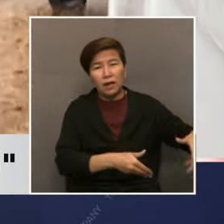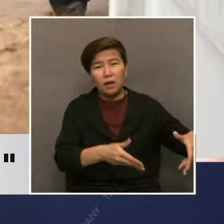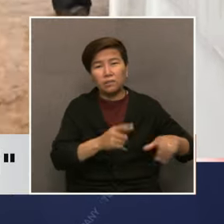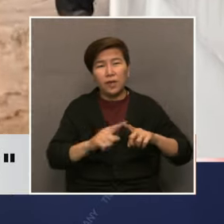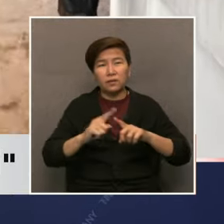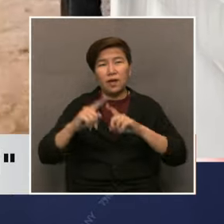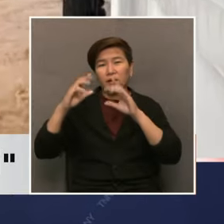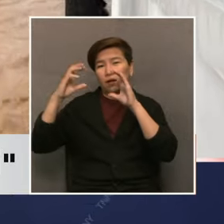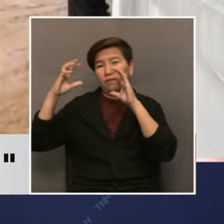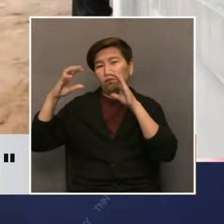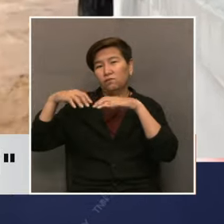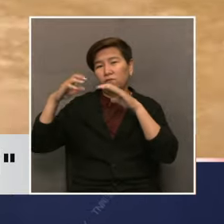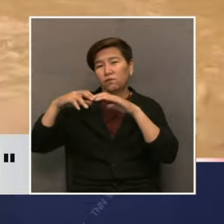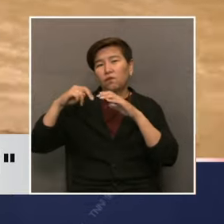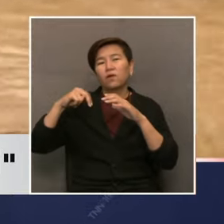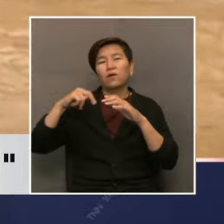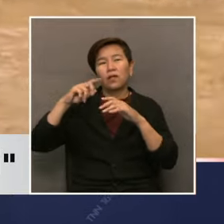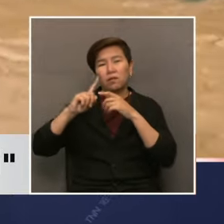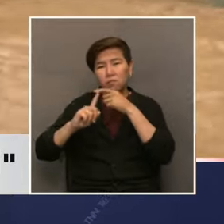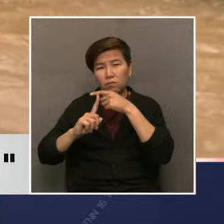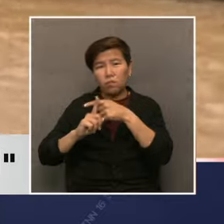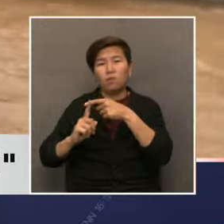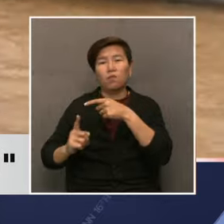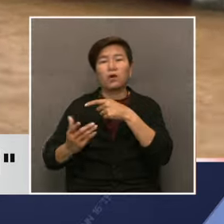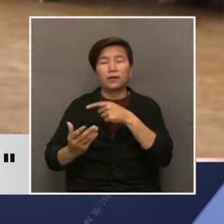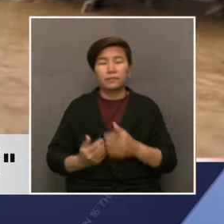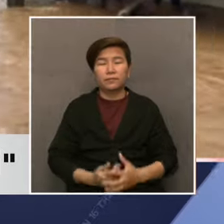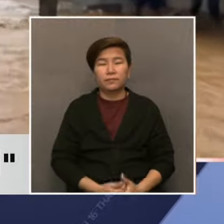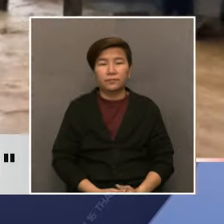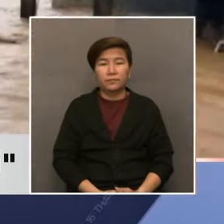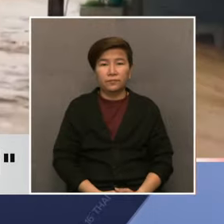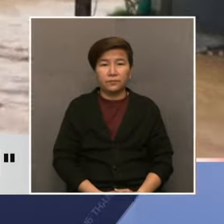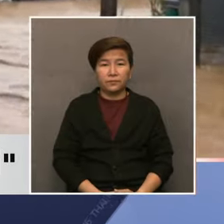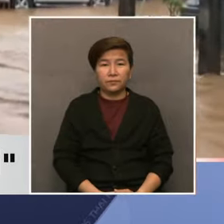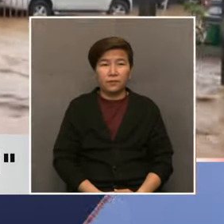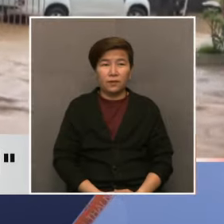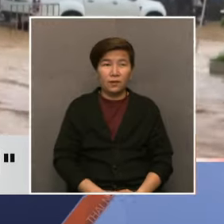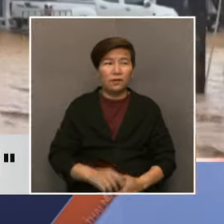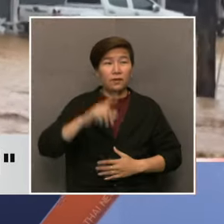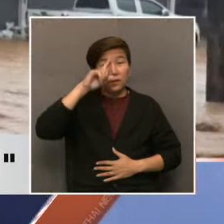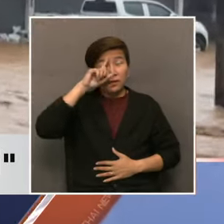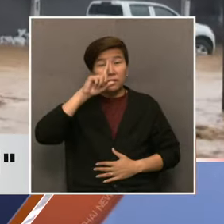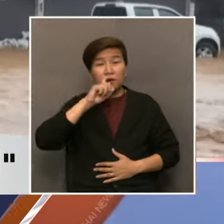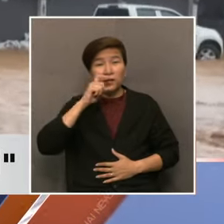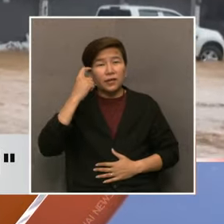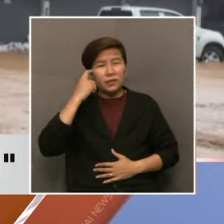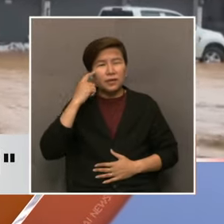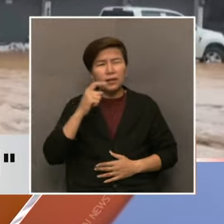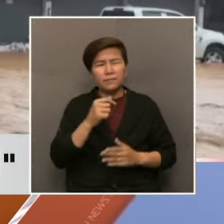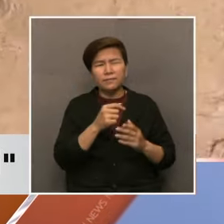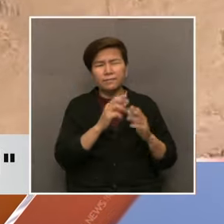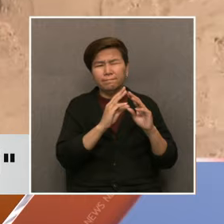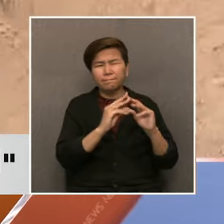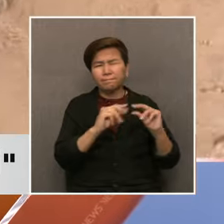ที่ยังมีสะสมอยู่บ้างนะครับแต่ว่าในสุดสัปดาห์นี้ก็คงน่าจะคลี่คลายไปได้บ้างนะครับ